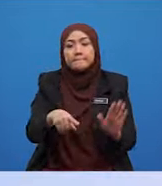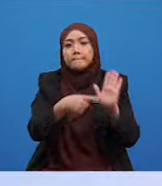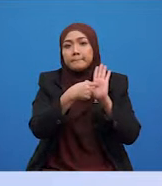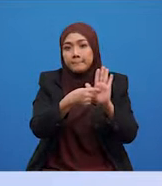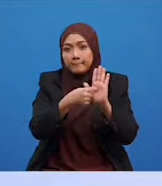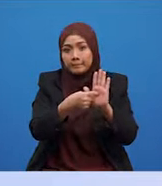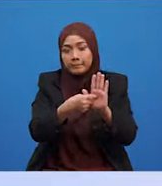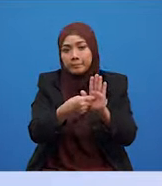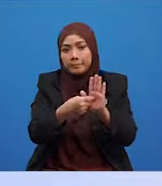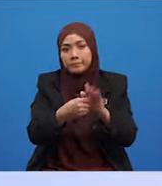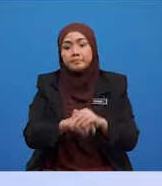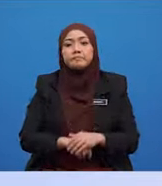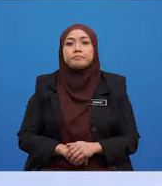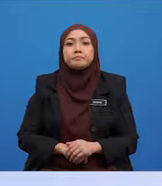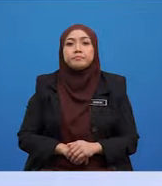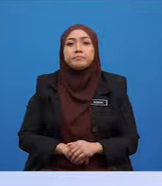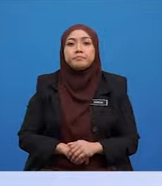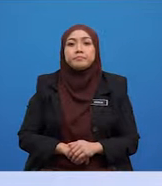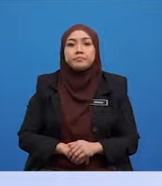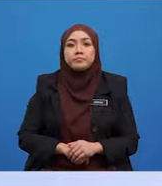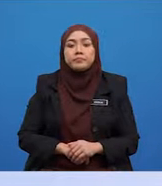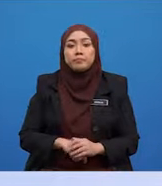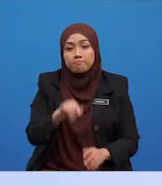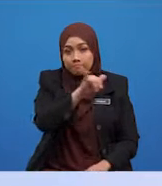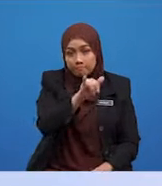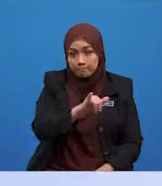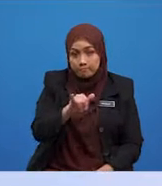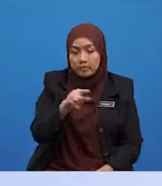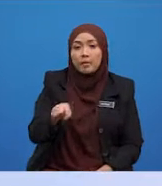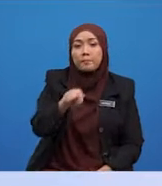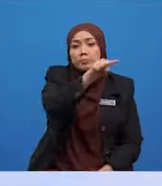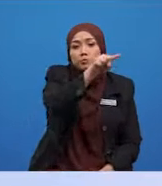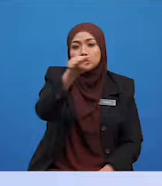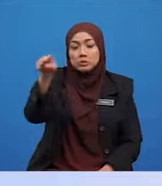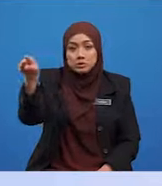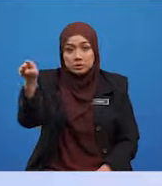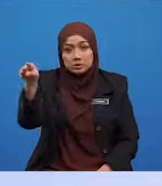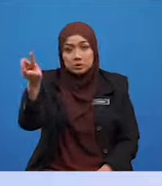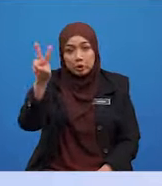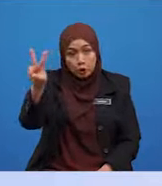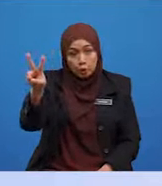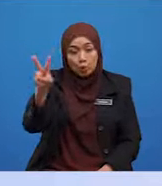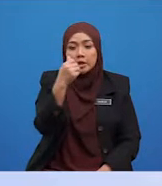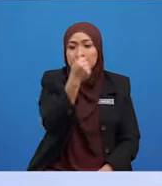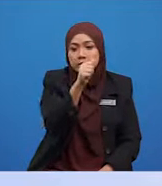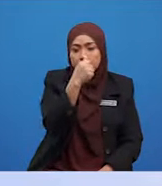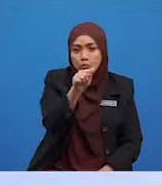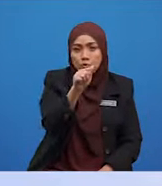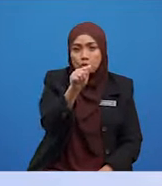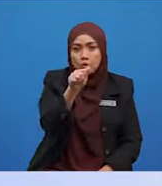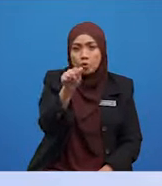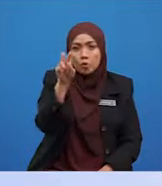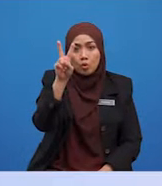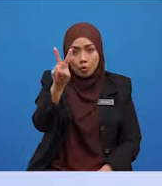dalam baris ketiga. SN sama dengan punca kuasa 2, 10